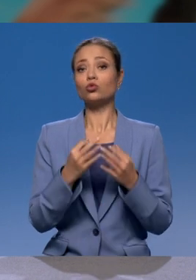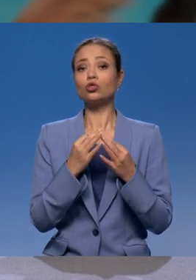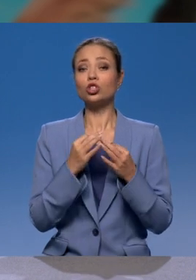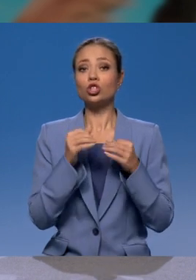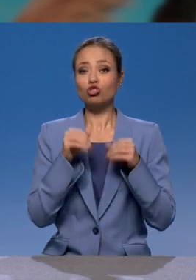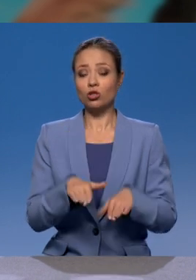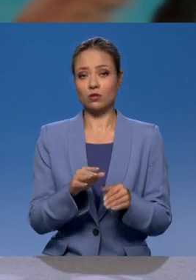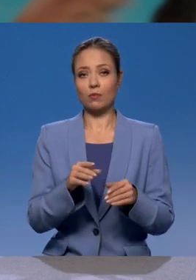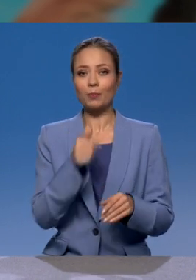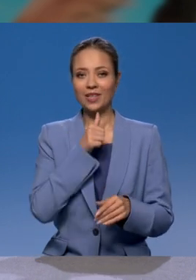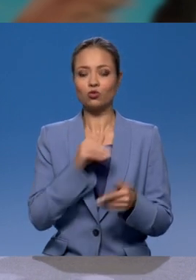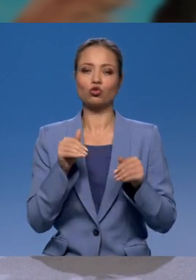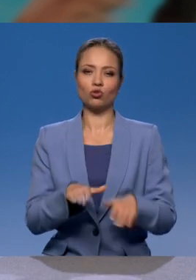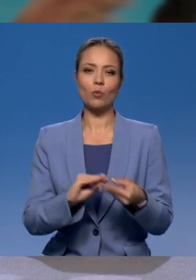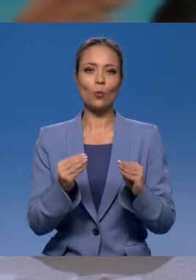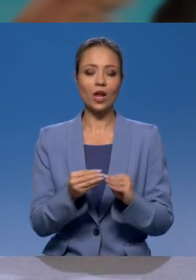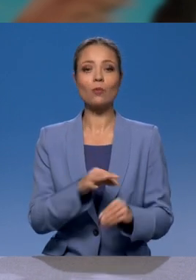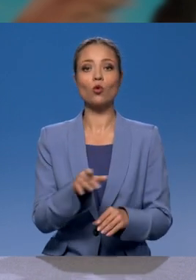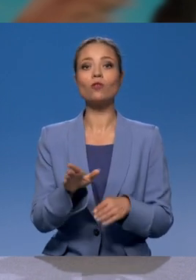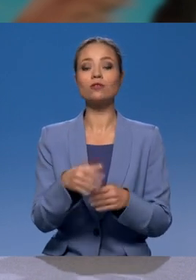улицу без присмотра, и также должны